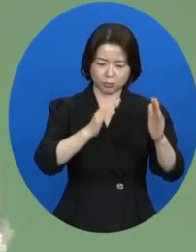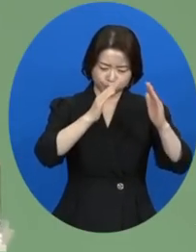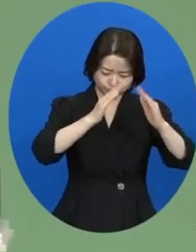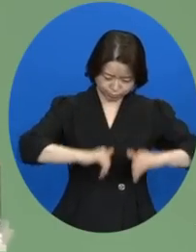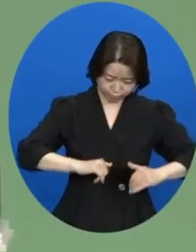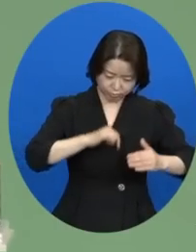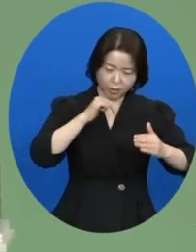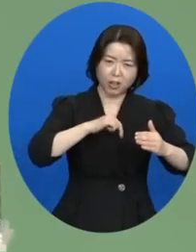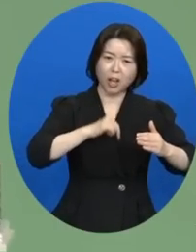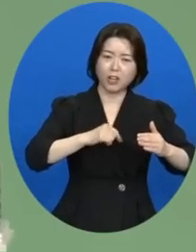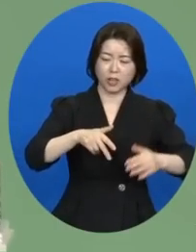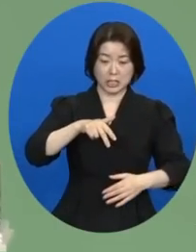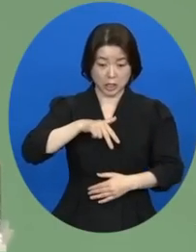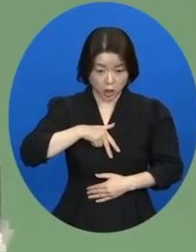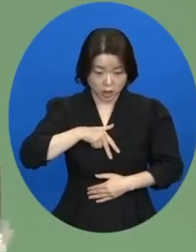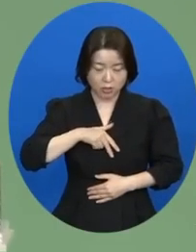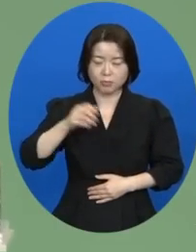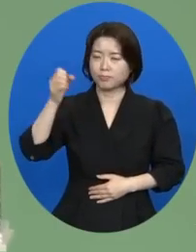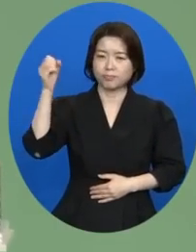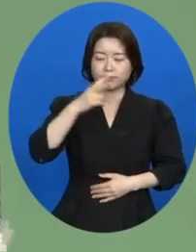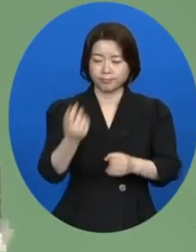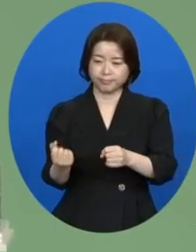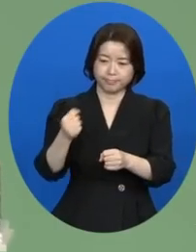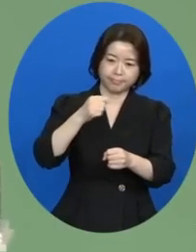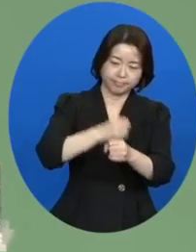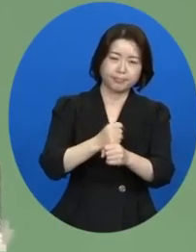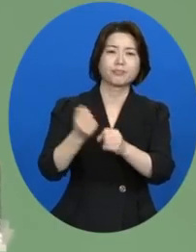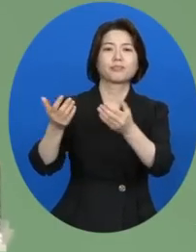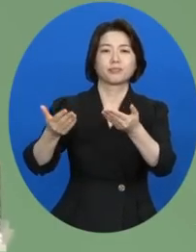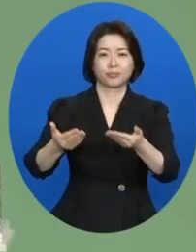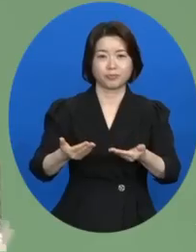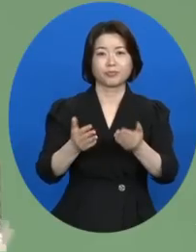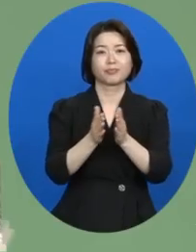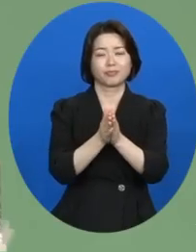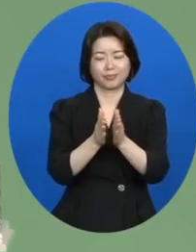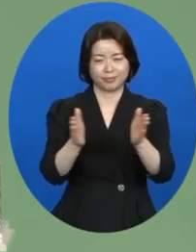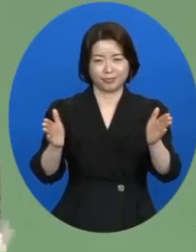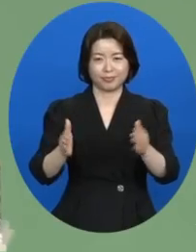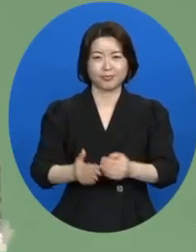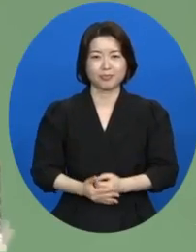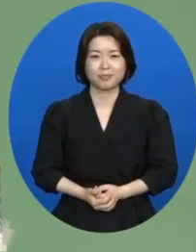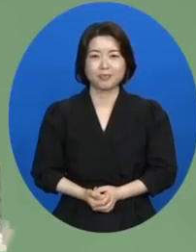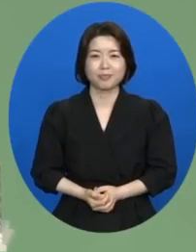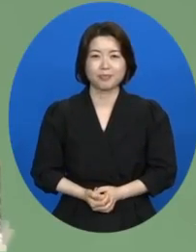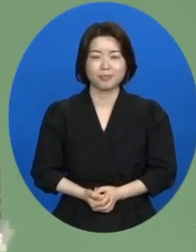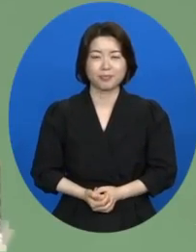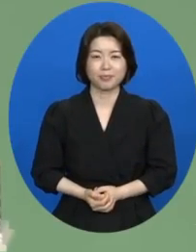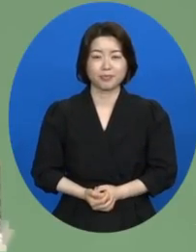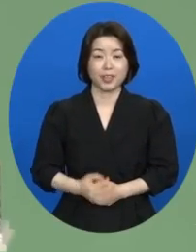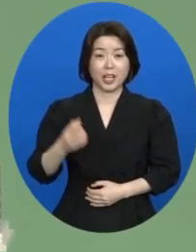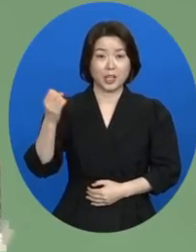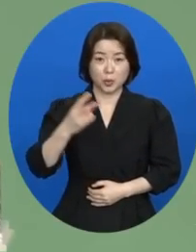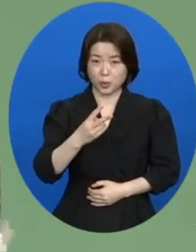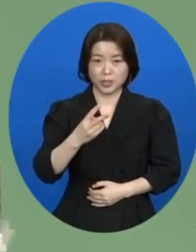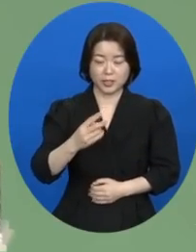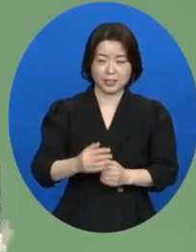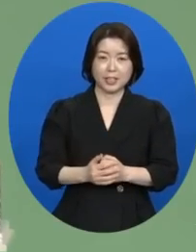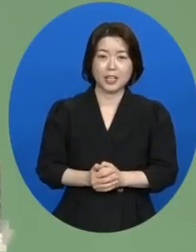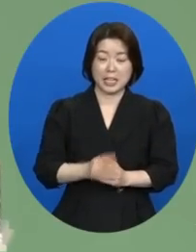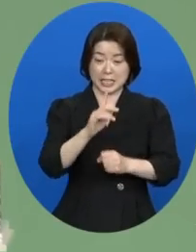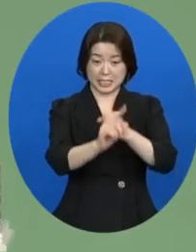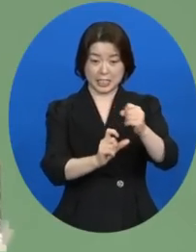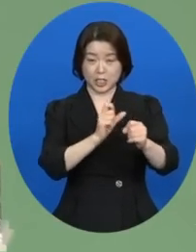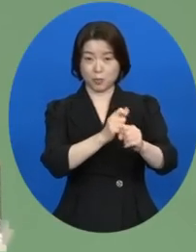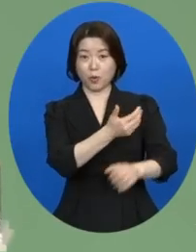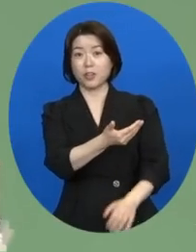있던 정체성도 다시 회복시켜 주시기 시작하셨습니다. 그리고 다시